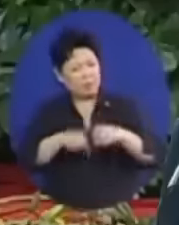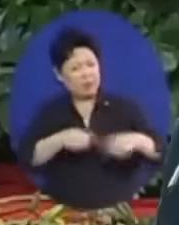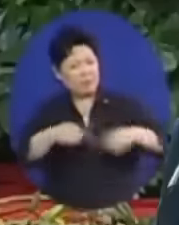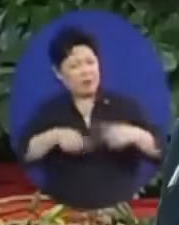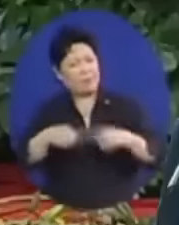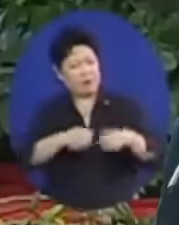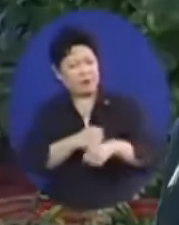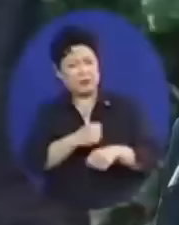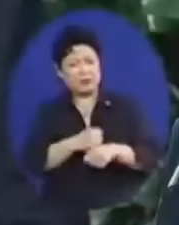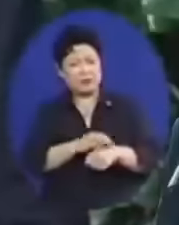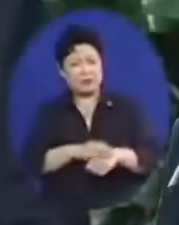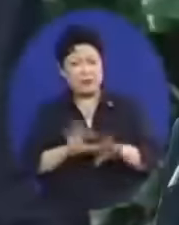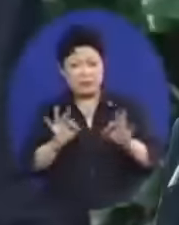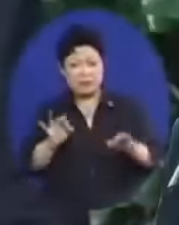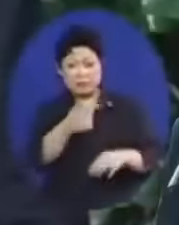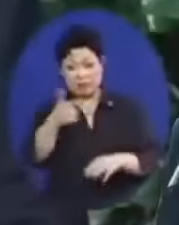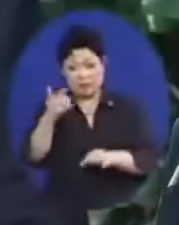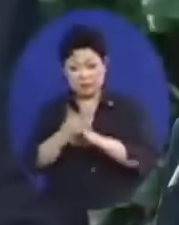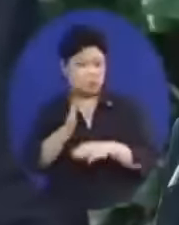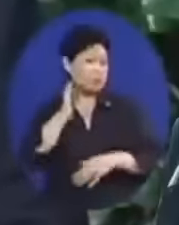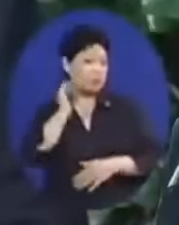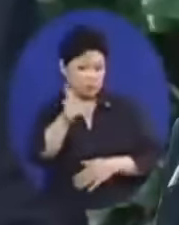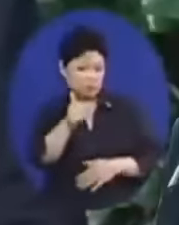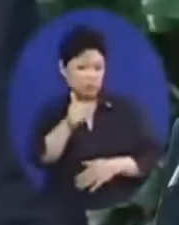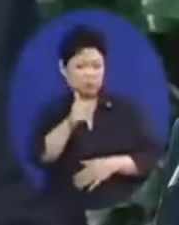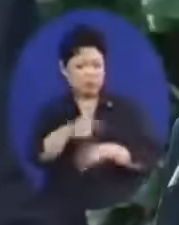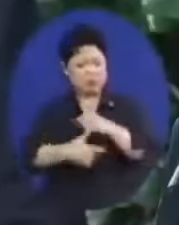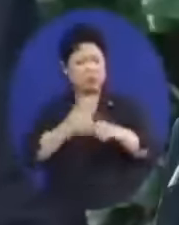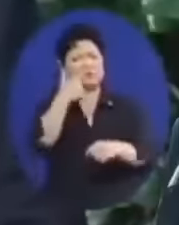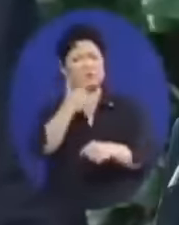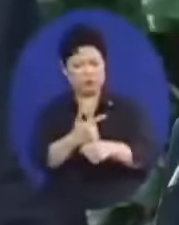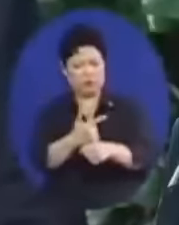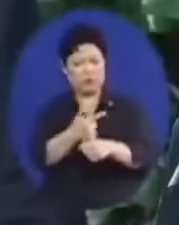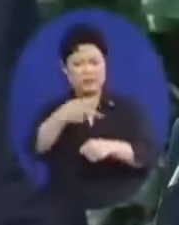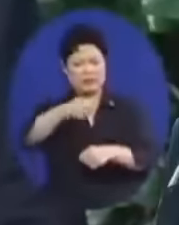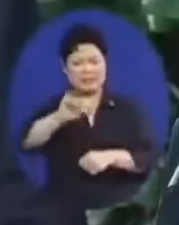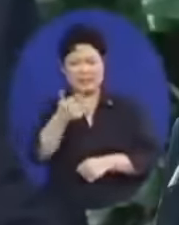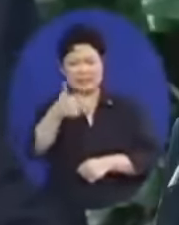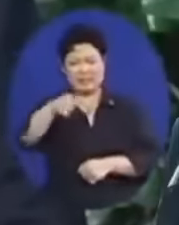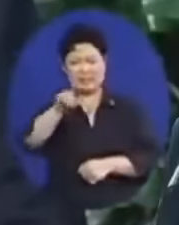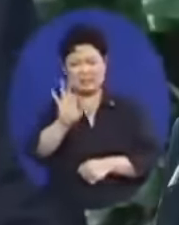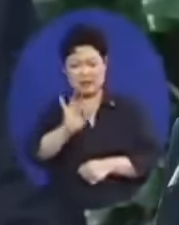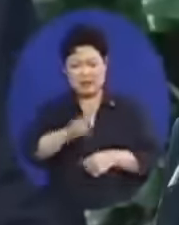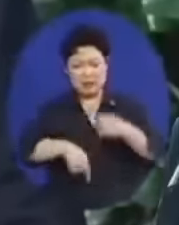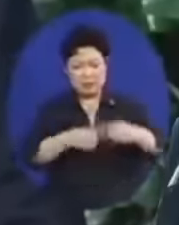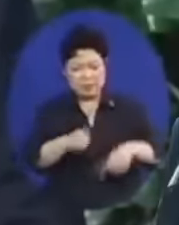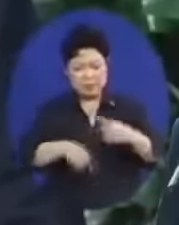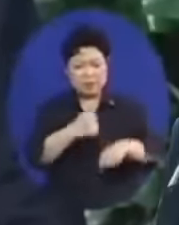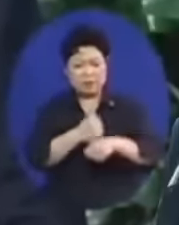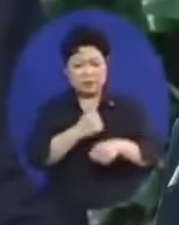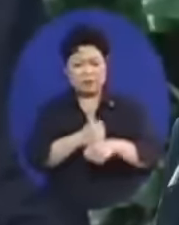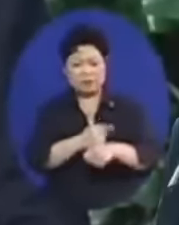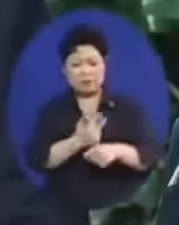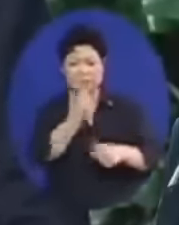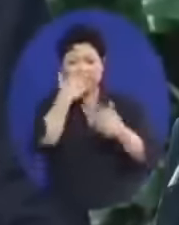김대중 대통령이 심장 투석을 6년 동안 하다가 세상을 떠셨지